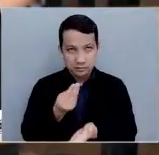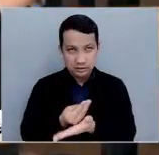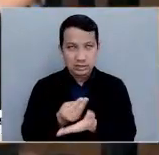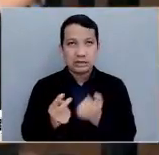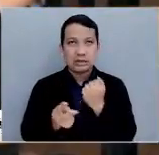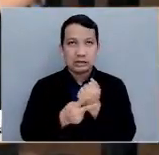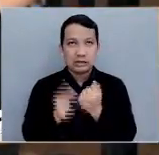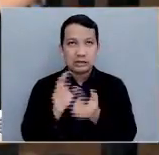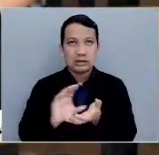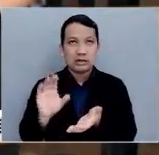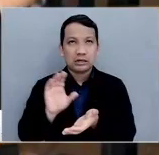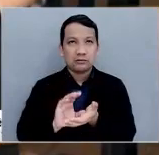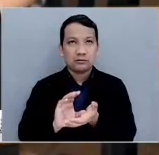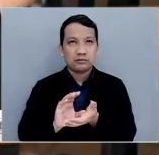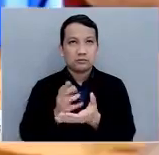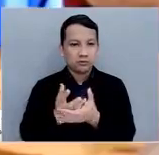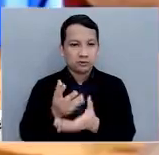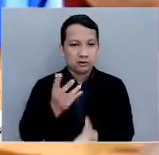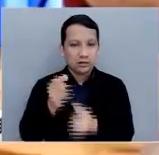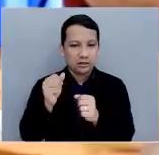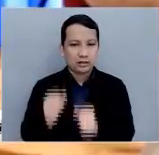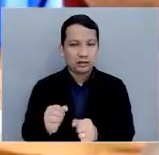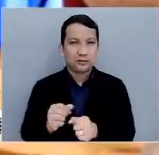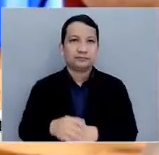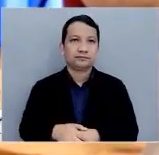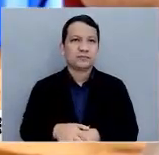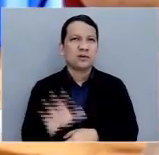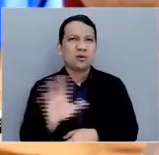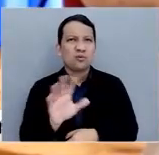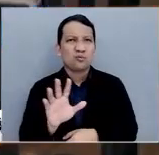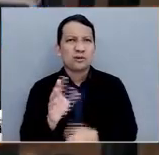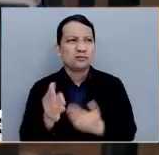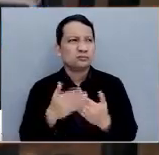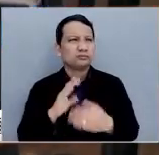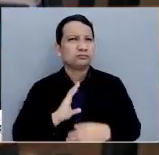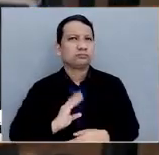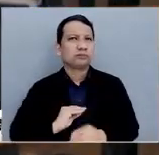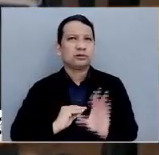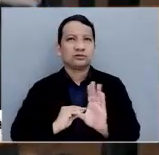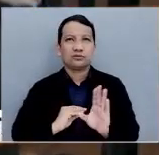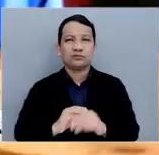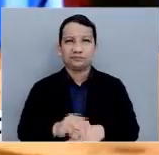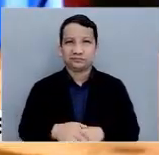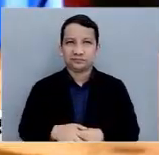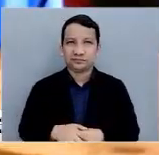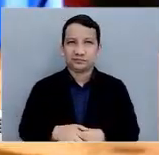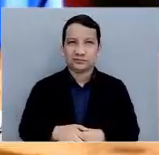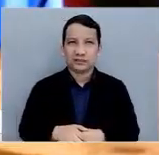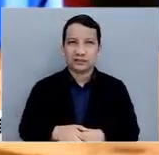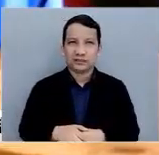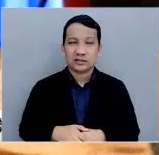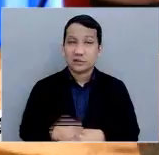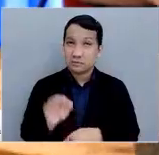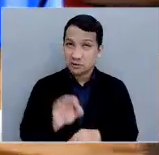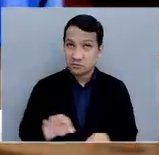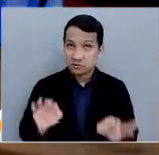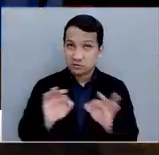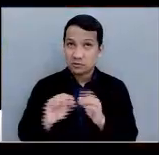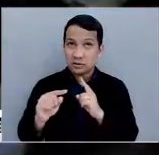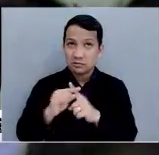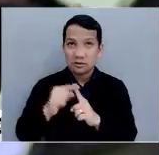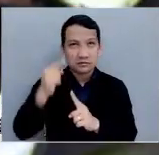puhunan. Palaguin hanggat kaya. Huwag pang hinaan ng loob. Kailangan laging